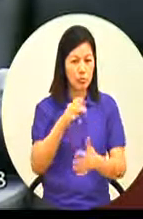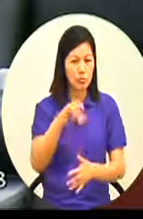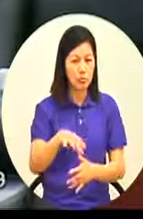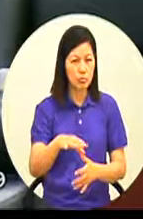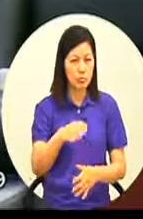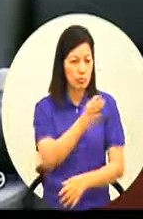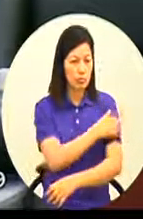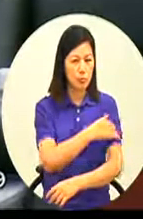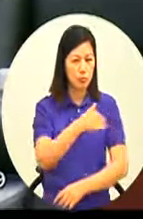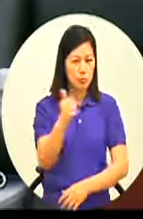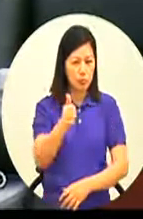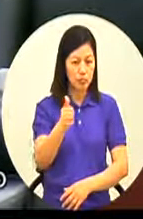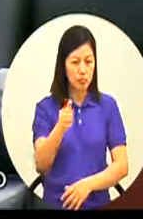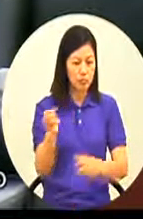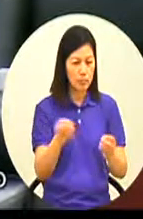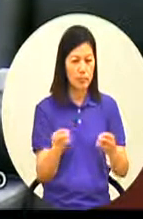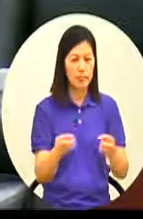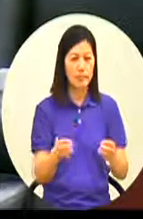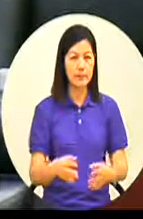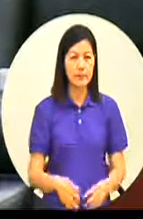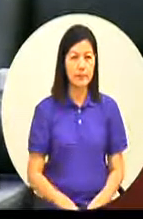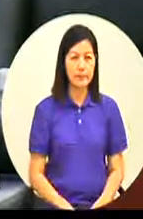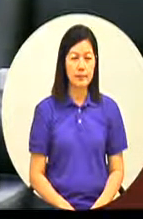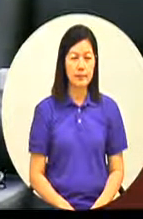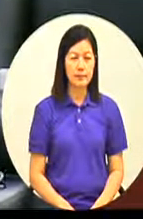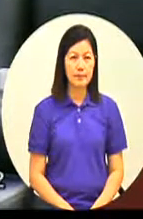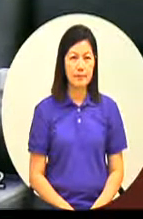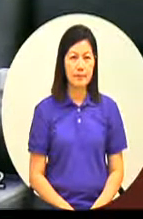讨哦，是不是我们应该